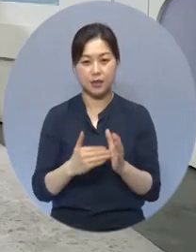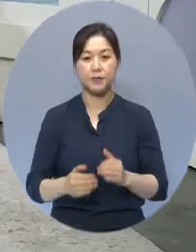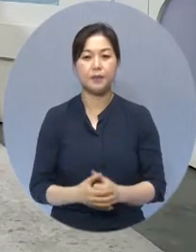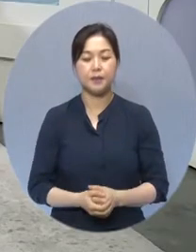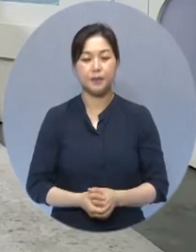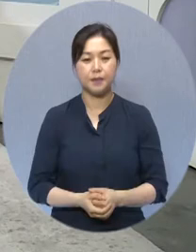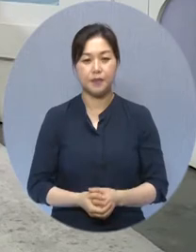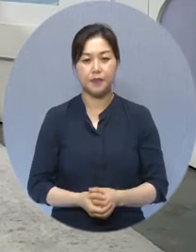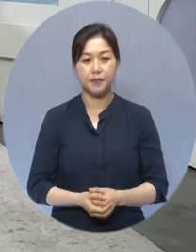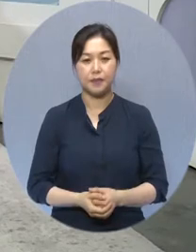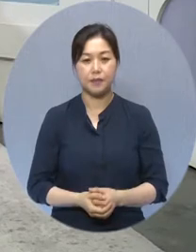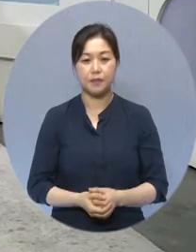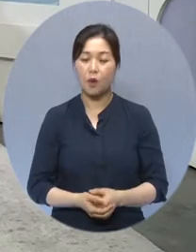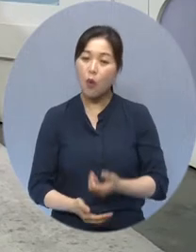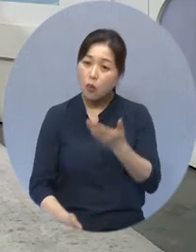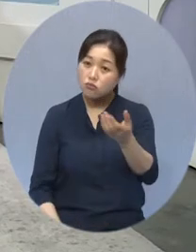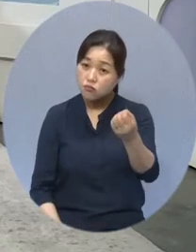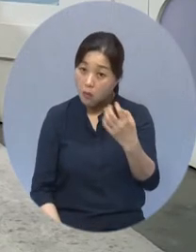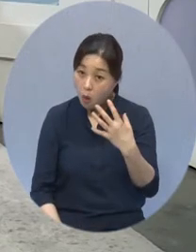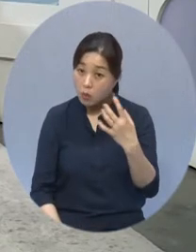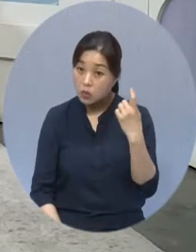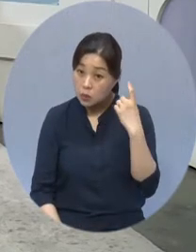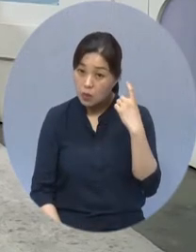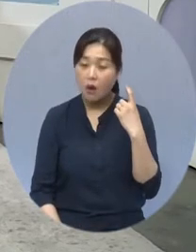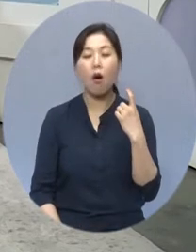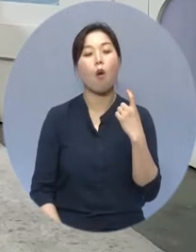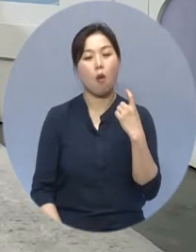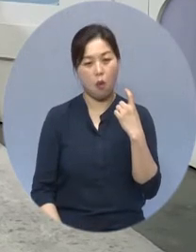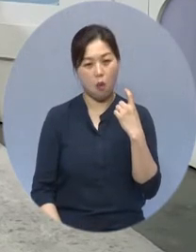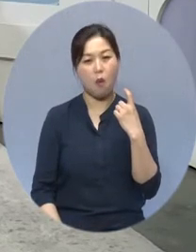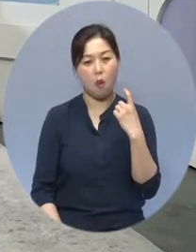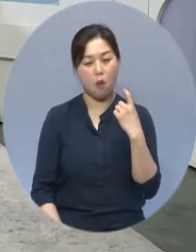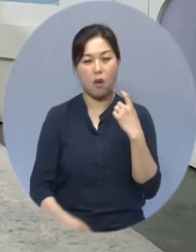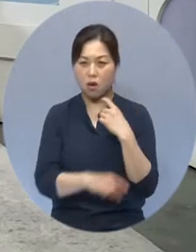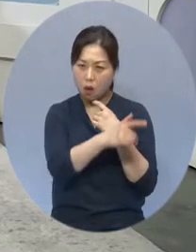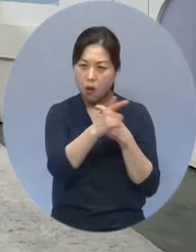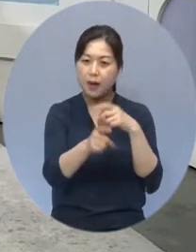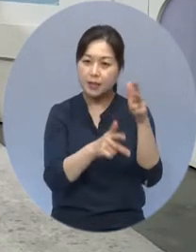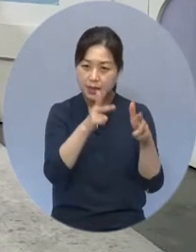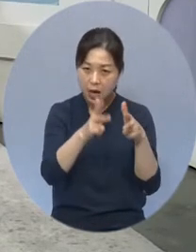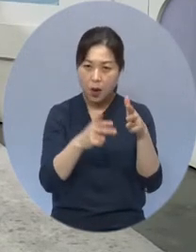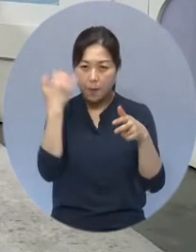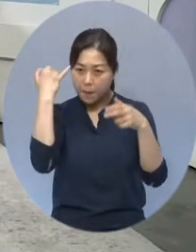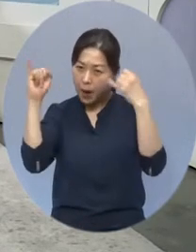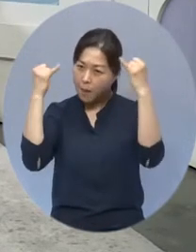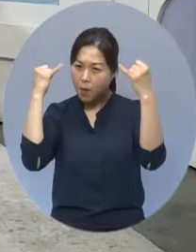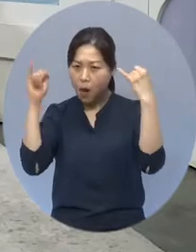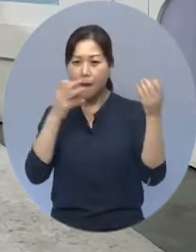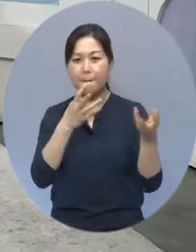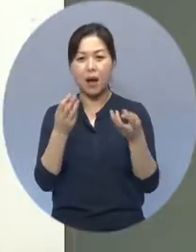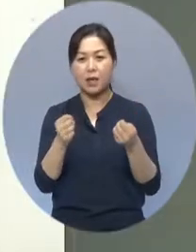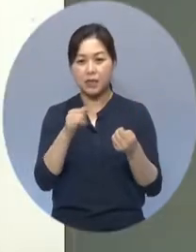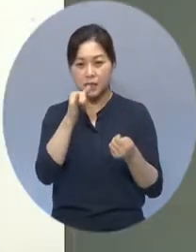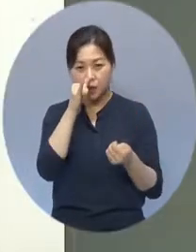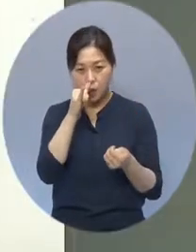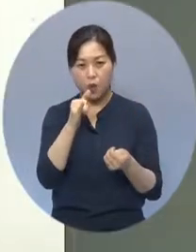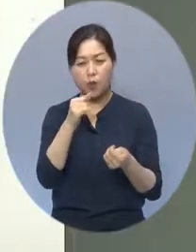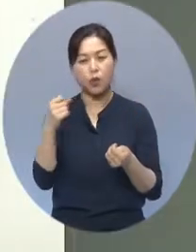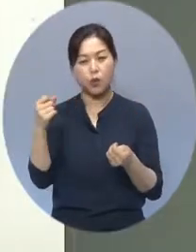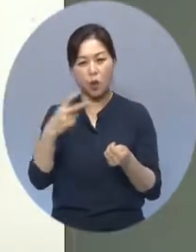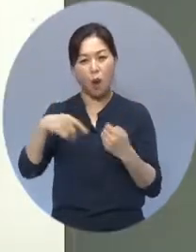지금 말씀 중에 가만히 들으니까 여러 가지 프로젝트와 아이템이 진행이 되고 네. 조성이